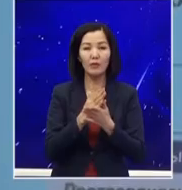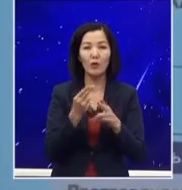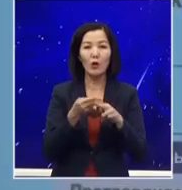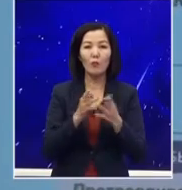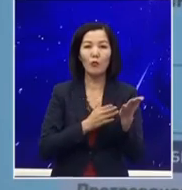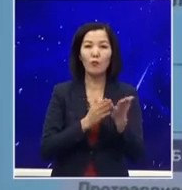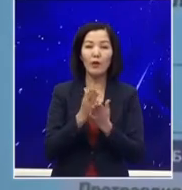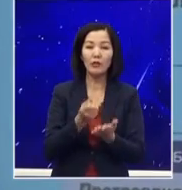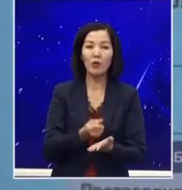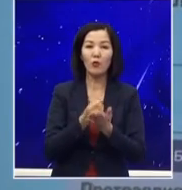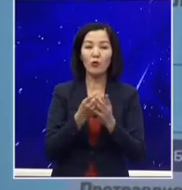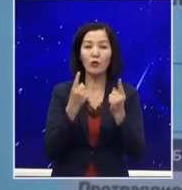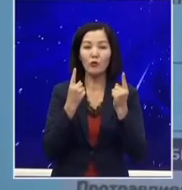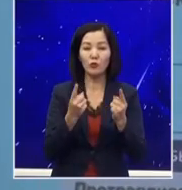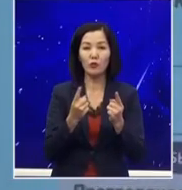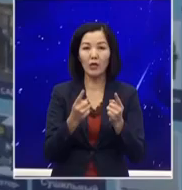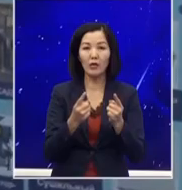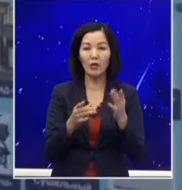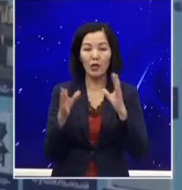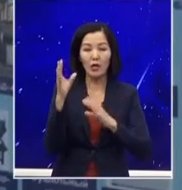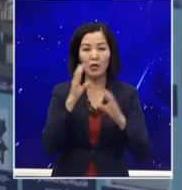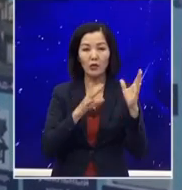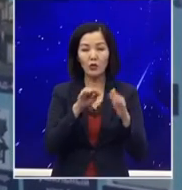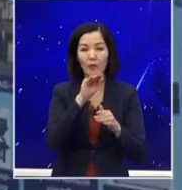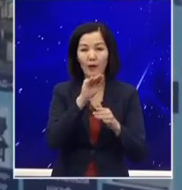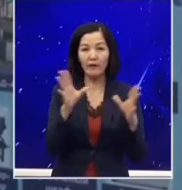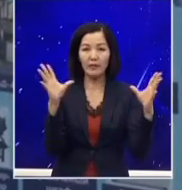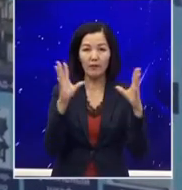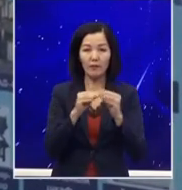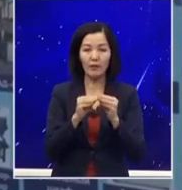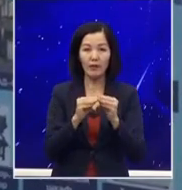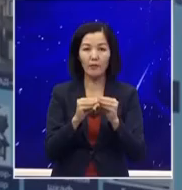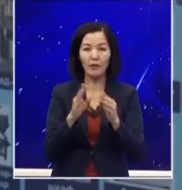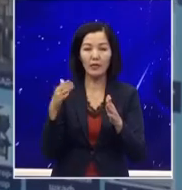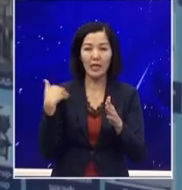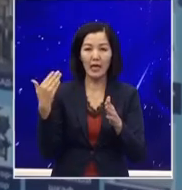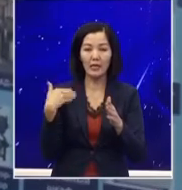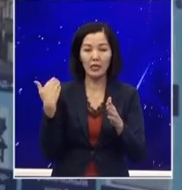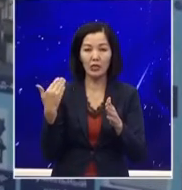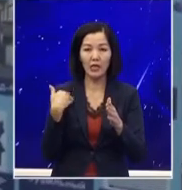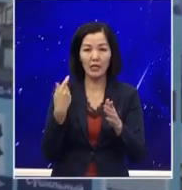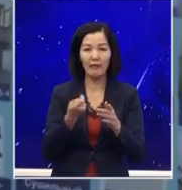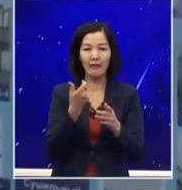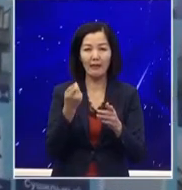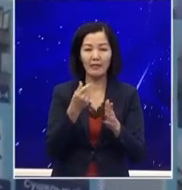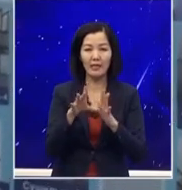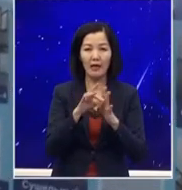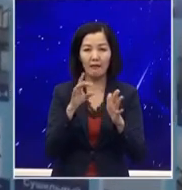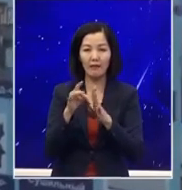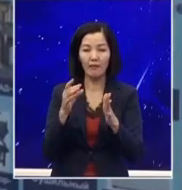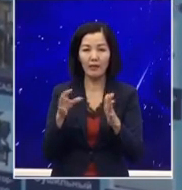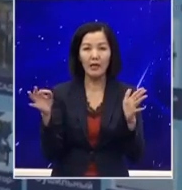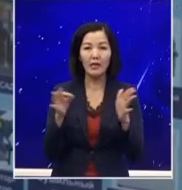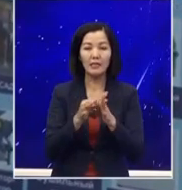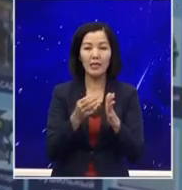бағытқа қолдау зор. Институт ғалымдармен бірлесіп ең көп сұраныстағы тыңайтқыштарды, қажетті өнімдерді анықтап алдық. Енді